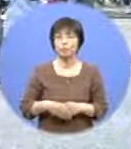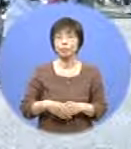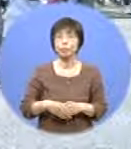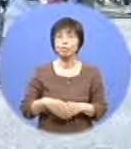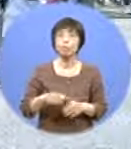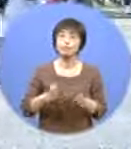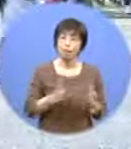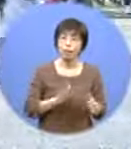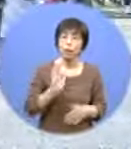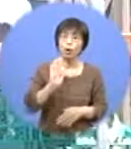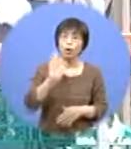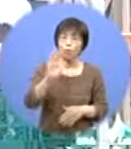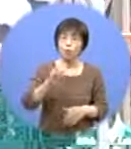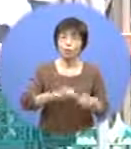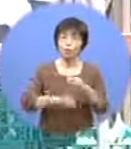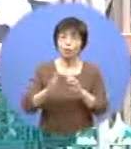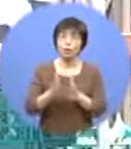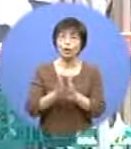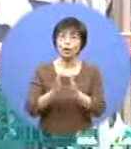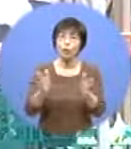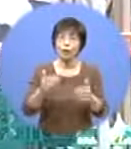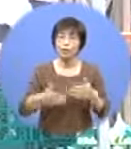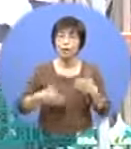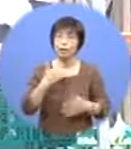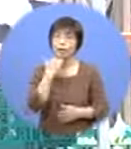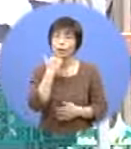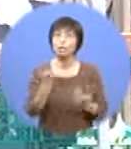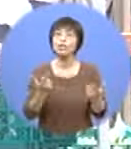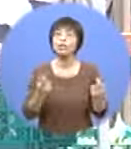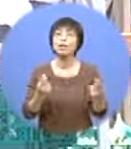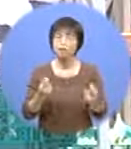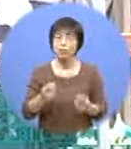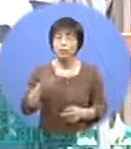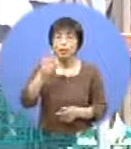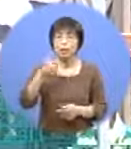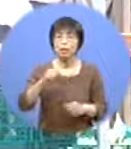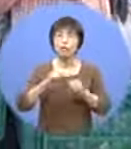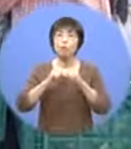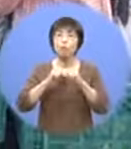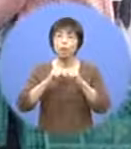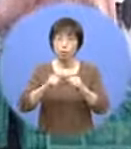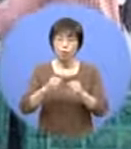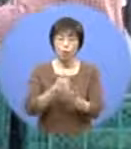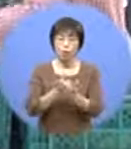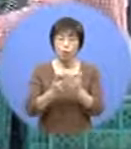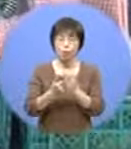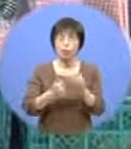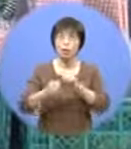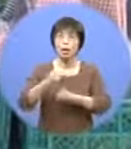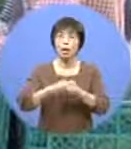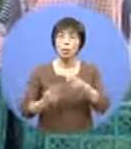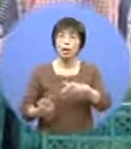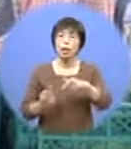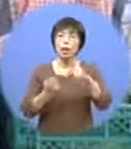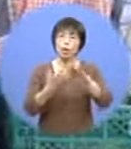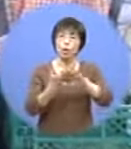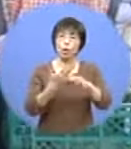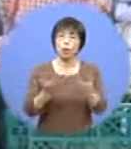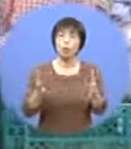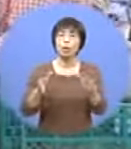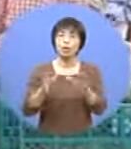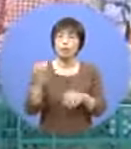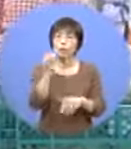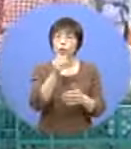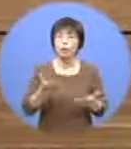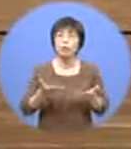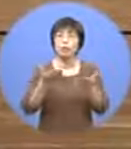今後の活動の広がりが楽しみですね。県が行う農村の保全活動事業に選ばれたその他の団体を紹介